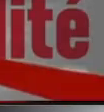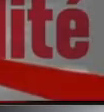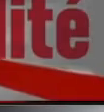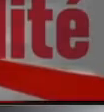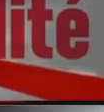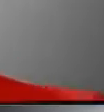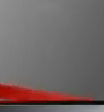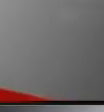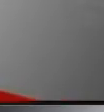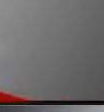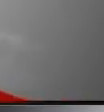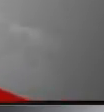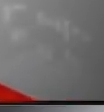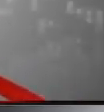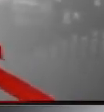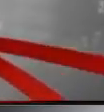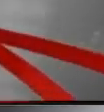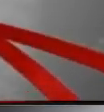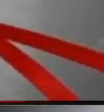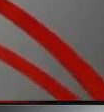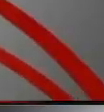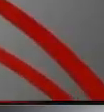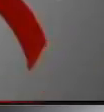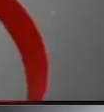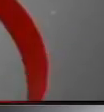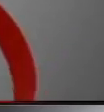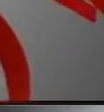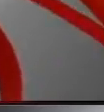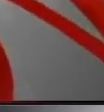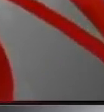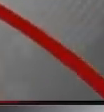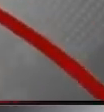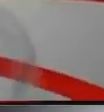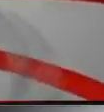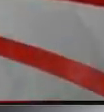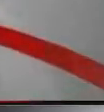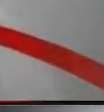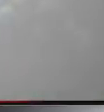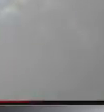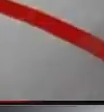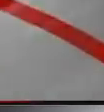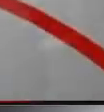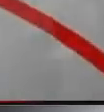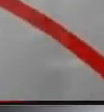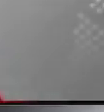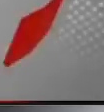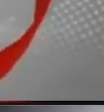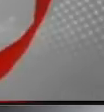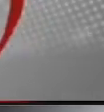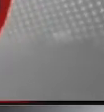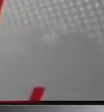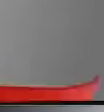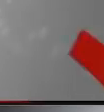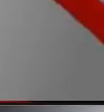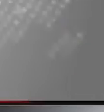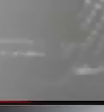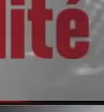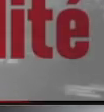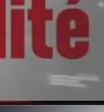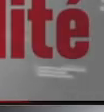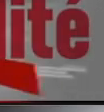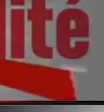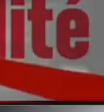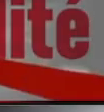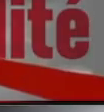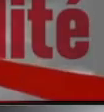sous personne, ce soit moun. Jean Bagala, il y a comme ça, nous ne pouvons pas craser le pays. Nous ne pouvons pas d'accord pour nous craser le pays. Nous avons un carton rouge, c'est ça,